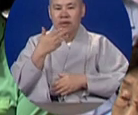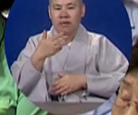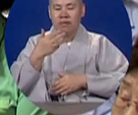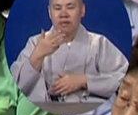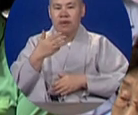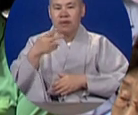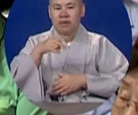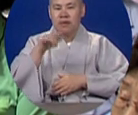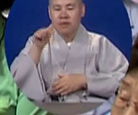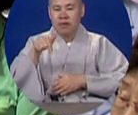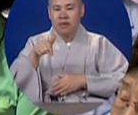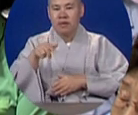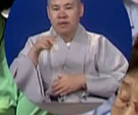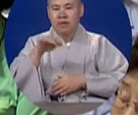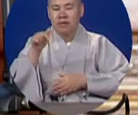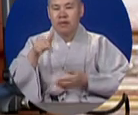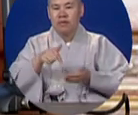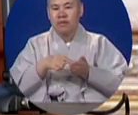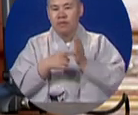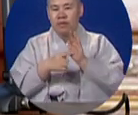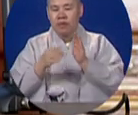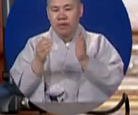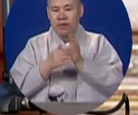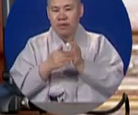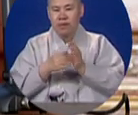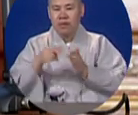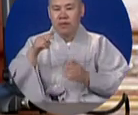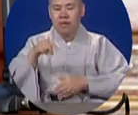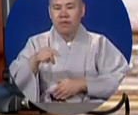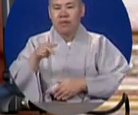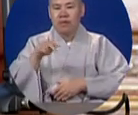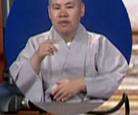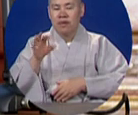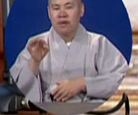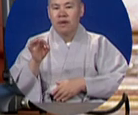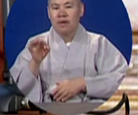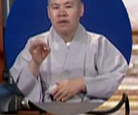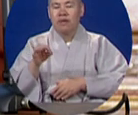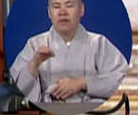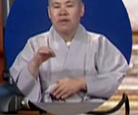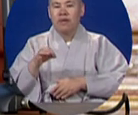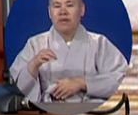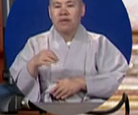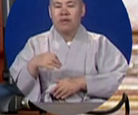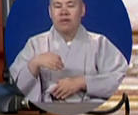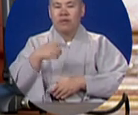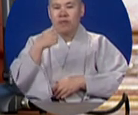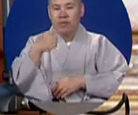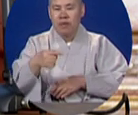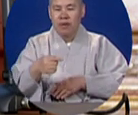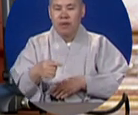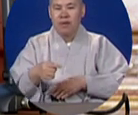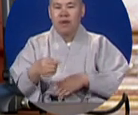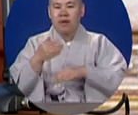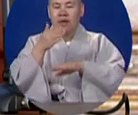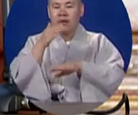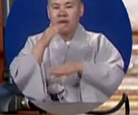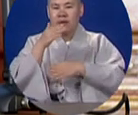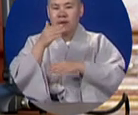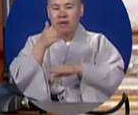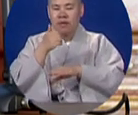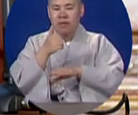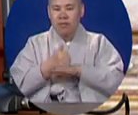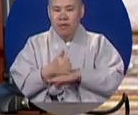표현했고 수 상은 표현했으니까 그거 외에 나머지 모든 중생심에